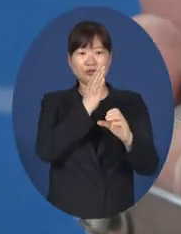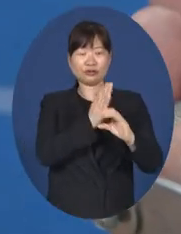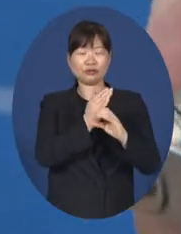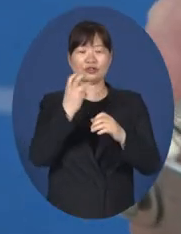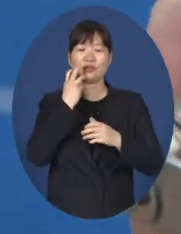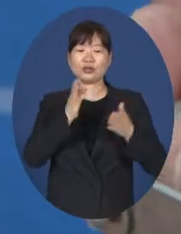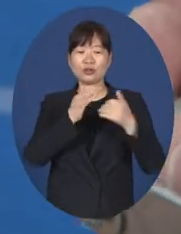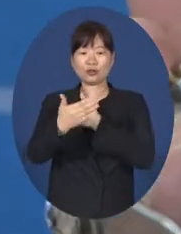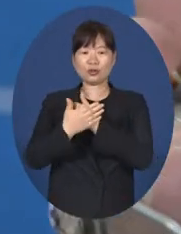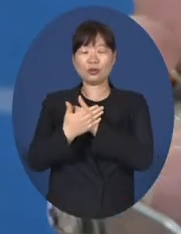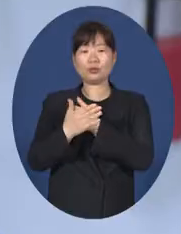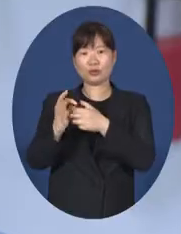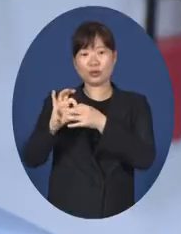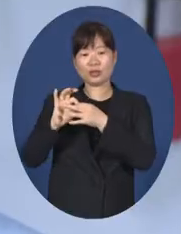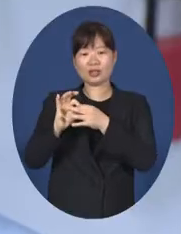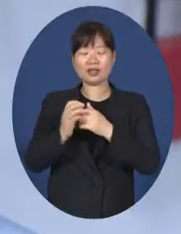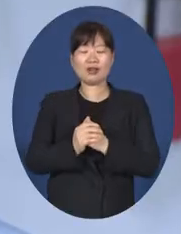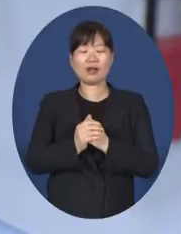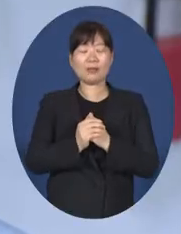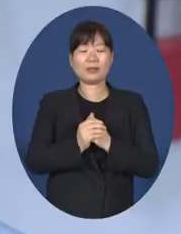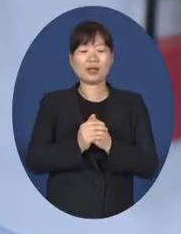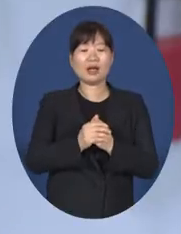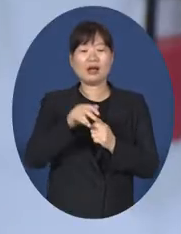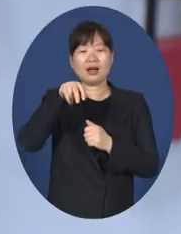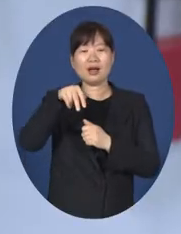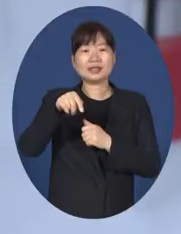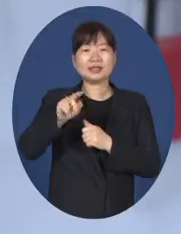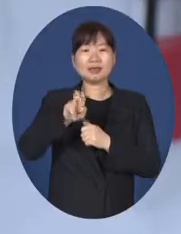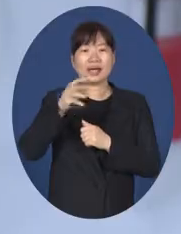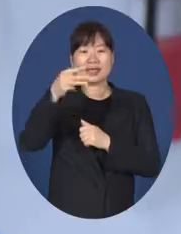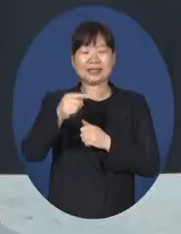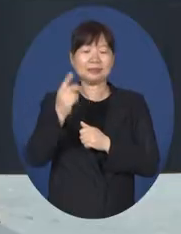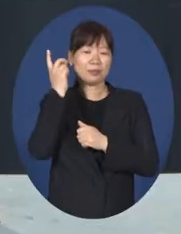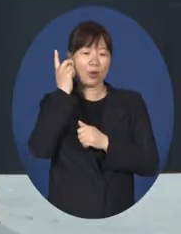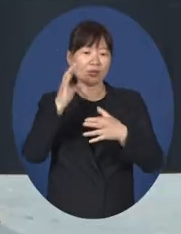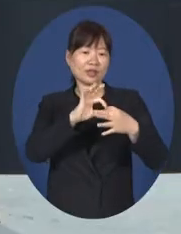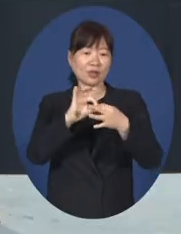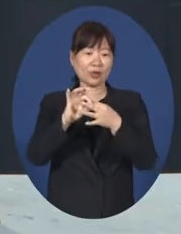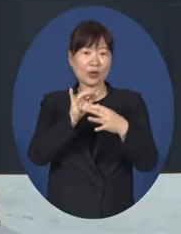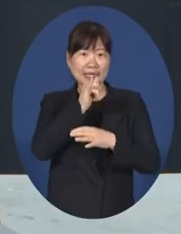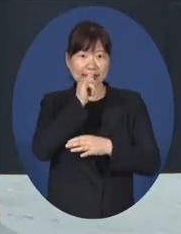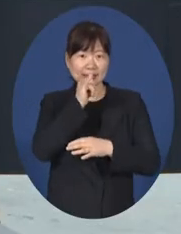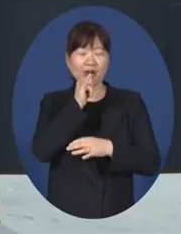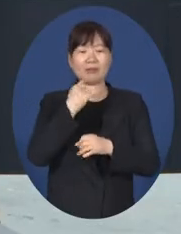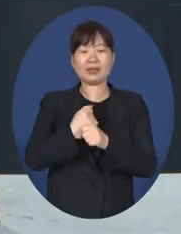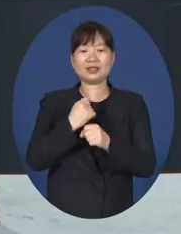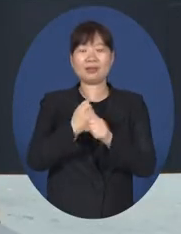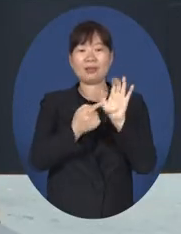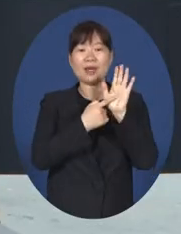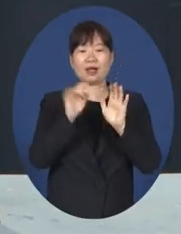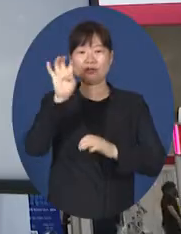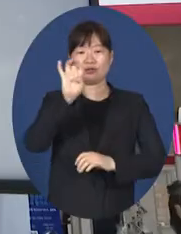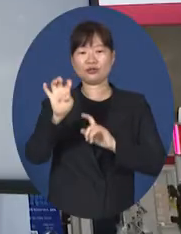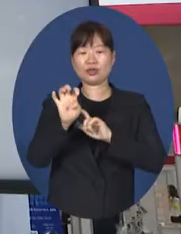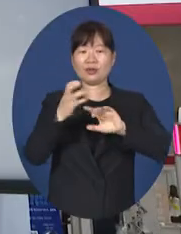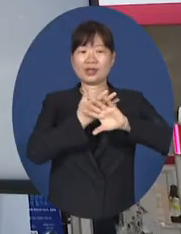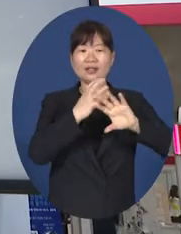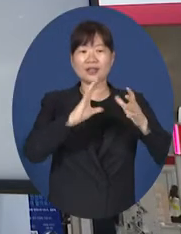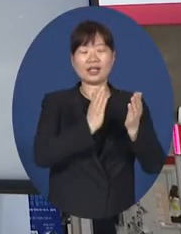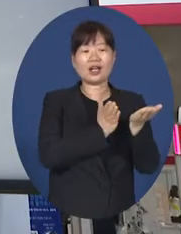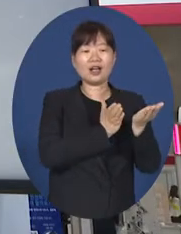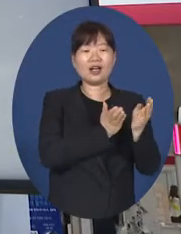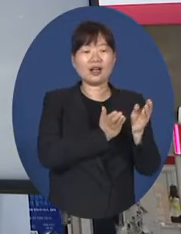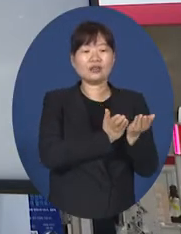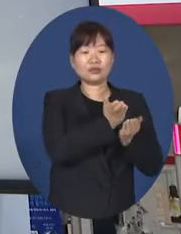경기도의 도움으로 배터리 없이 스마트폰으로 연결해 쓰는 잠금 장치를 신제품으로 출시했고 유럽 등 해외 수출